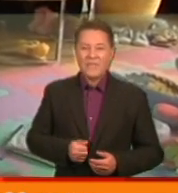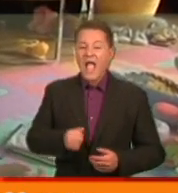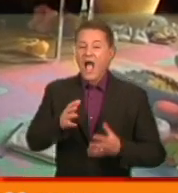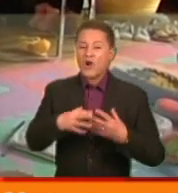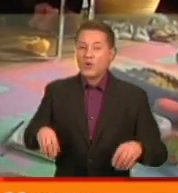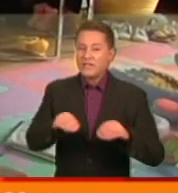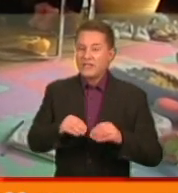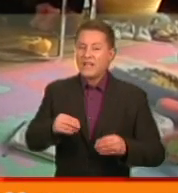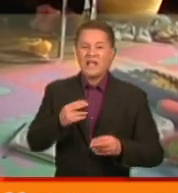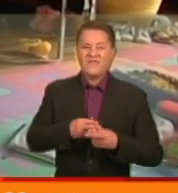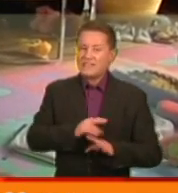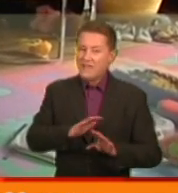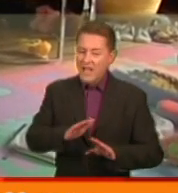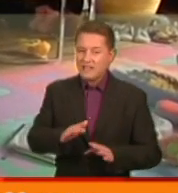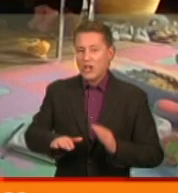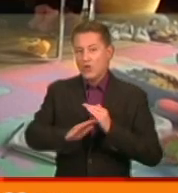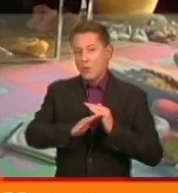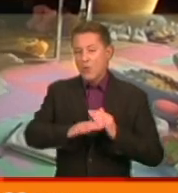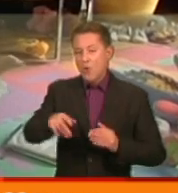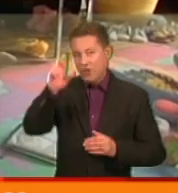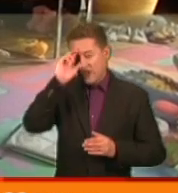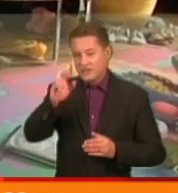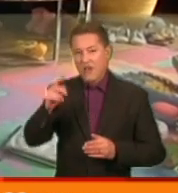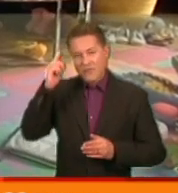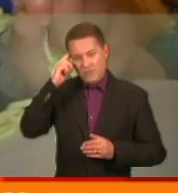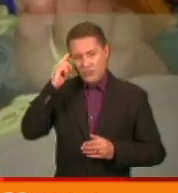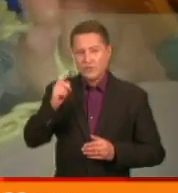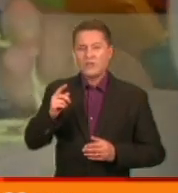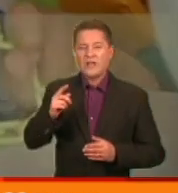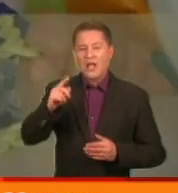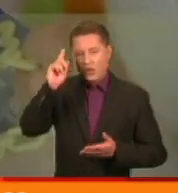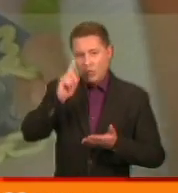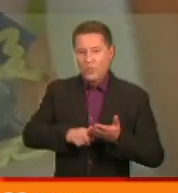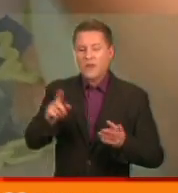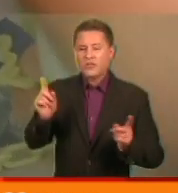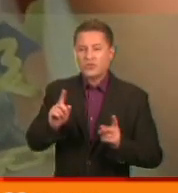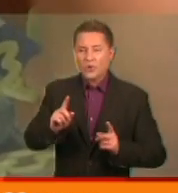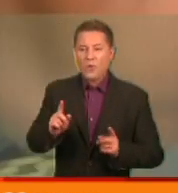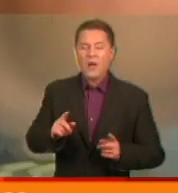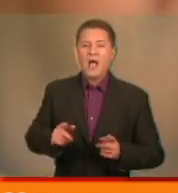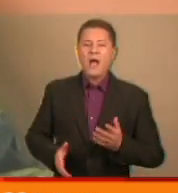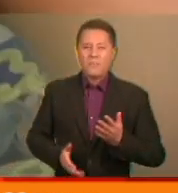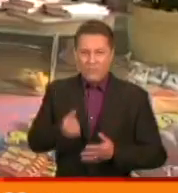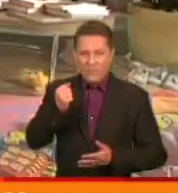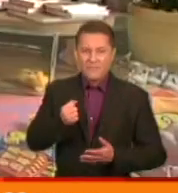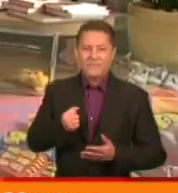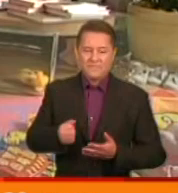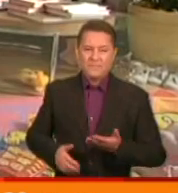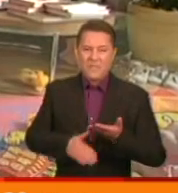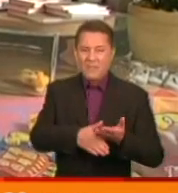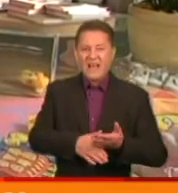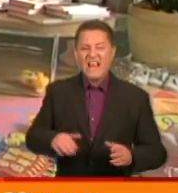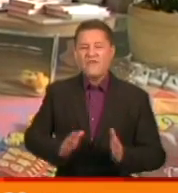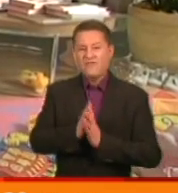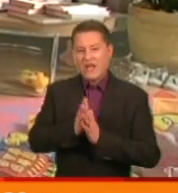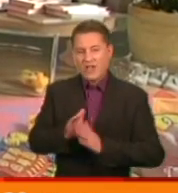завадила допомога держави. І пані Тетяні хочеться вірити, що бодай який статус Жори міг би допомогти стати на ноги і Германові з Лізою. Водночас